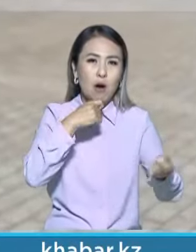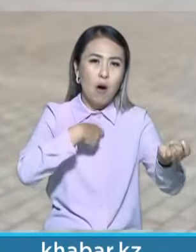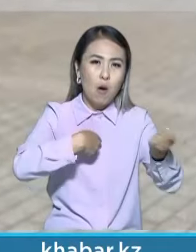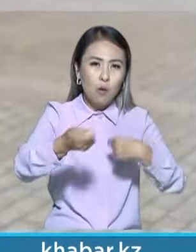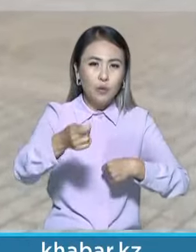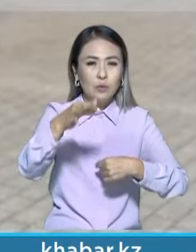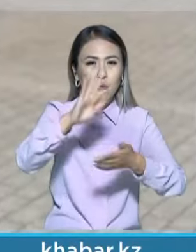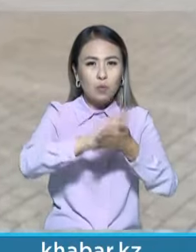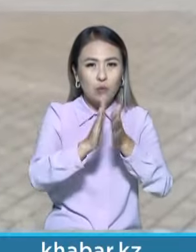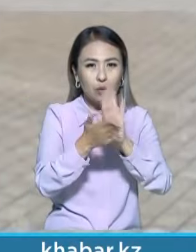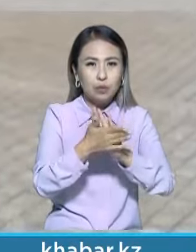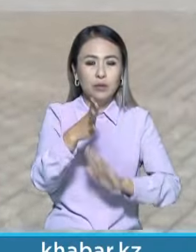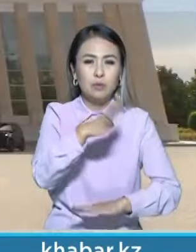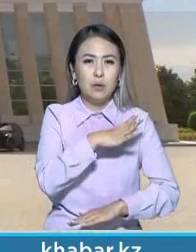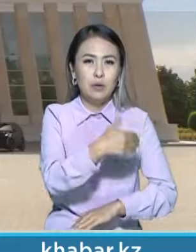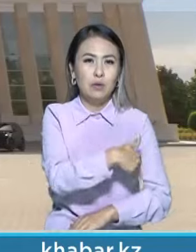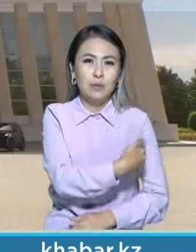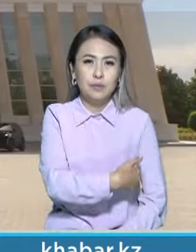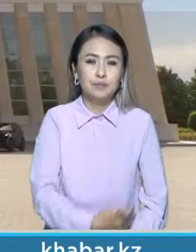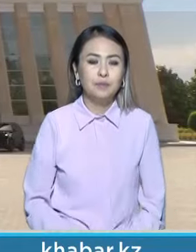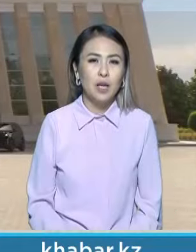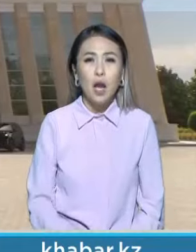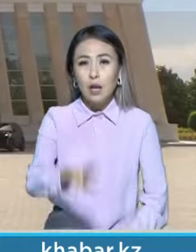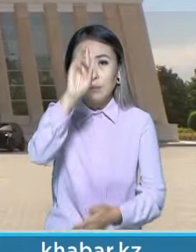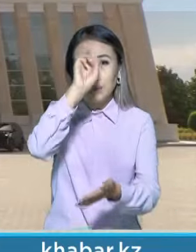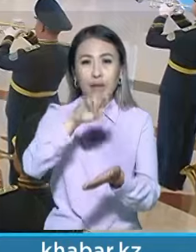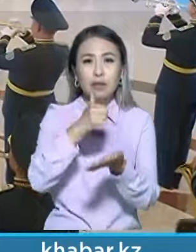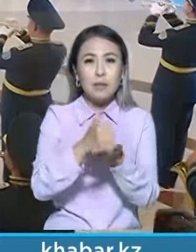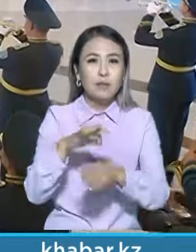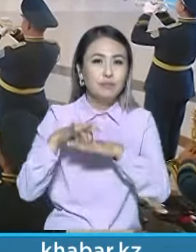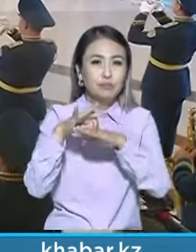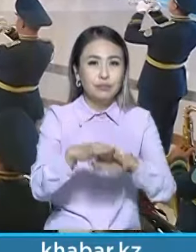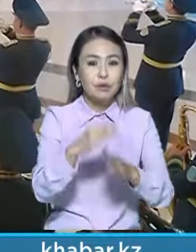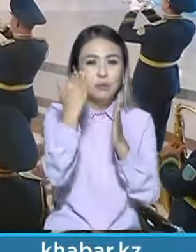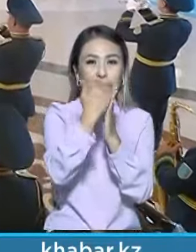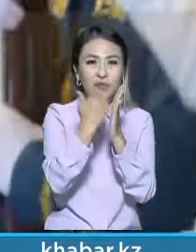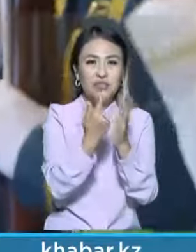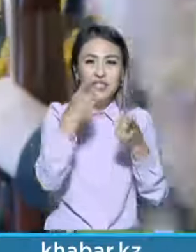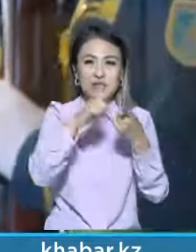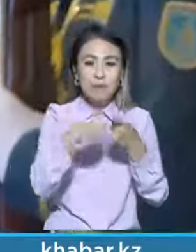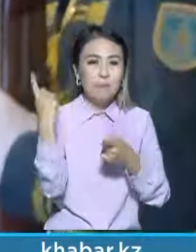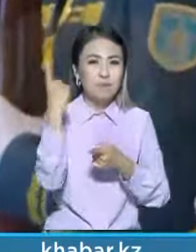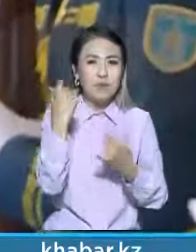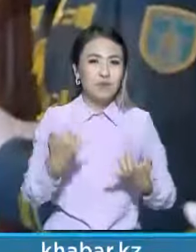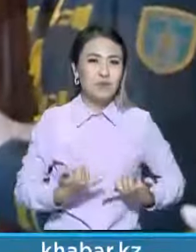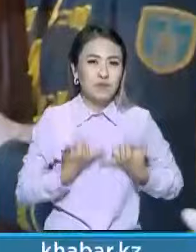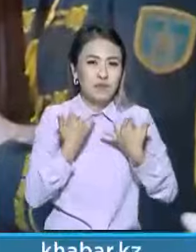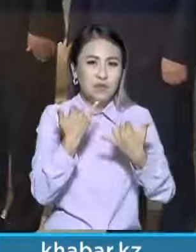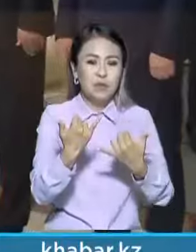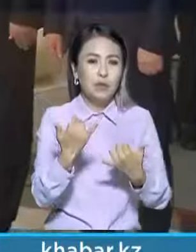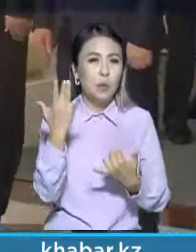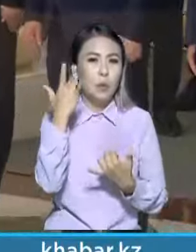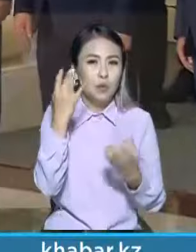барыс-келісті арттыруға бек мүдделі. Мемлекеттік сапар болғандықтан протокол тәртібіне сәйкес мәртебелі мейманға ең жоғарғы деңгейде құрмет